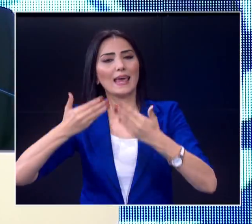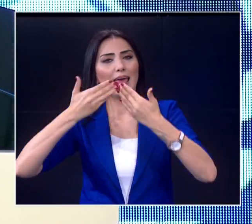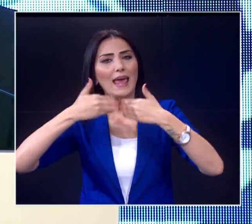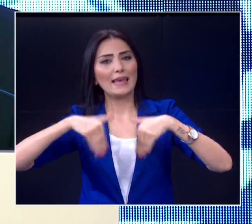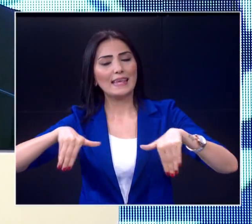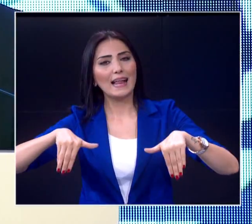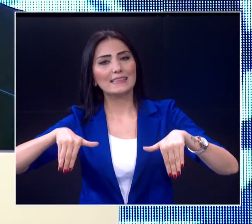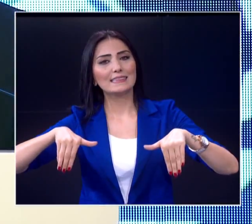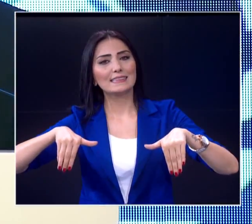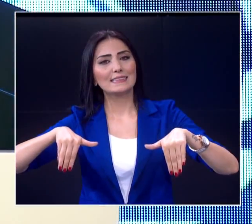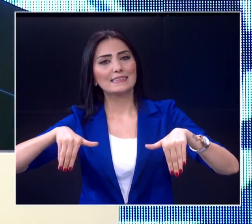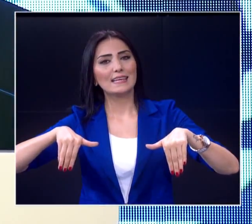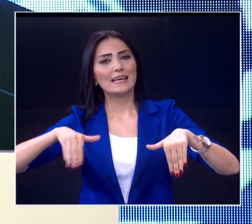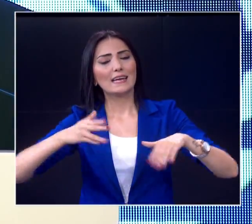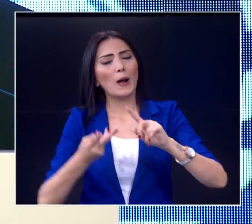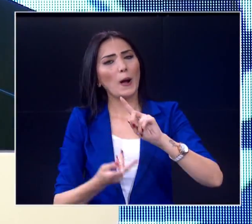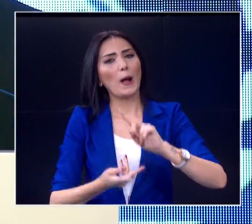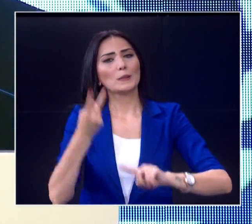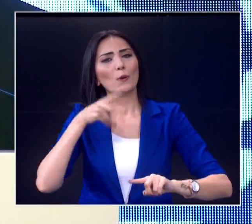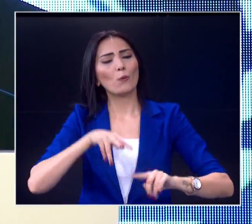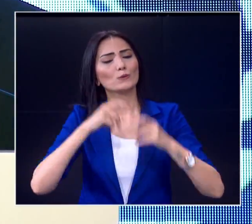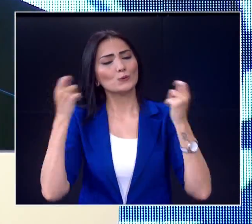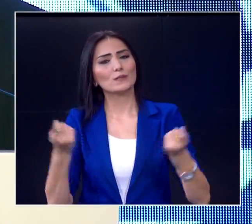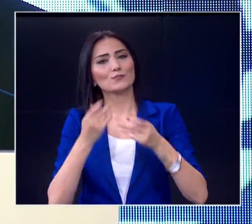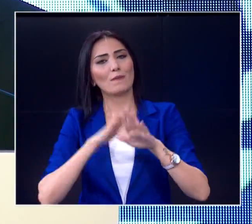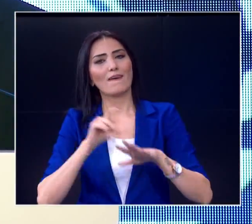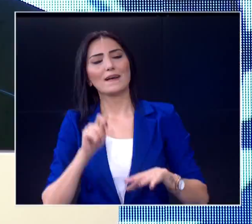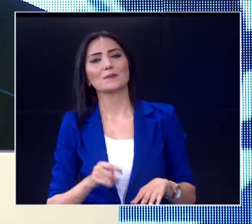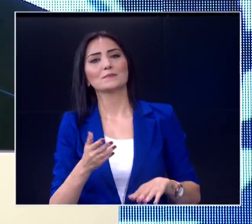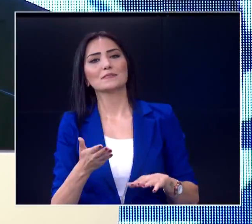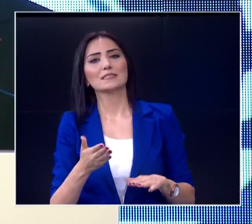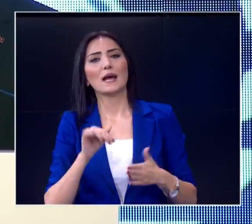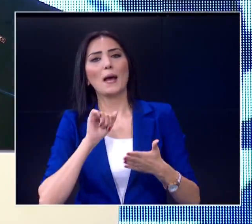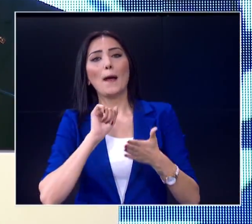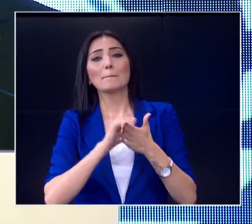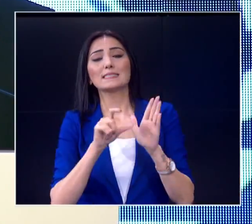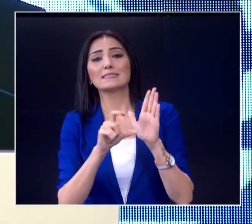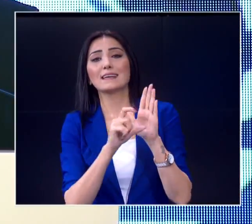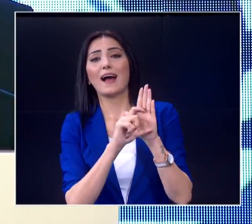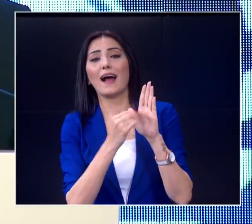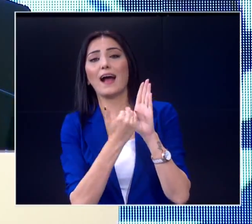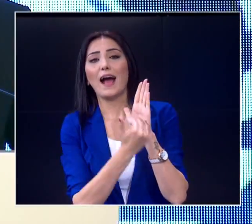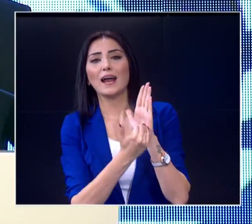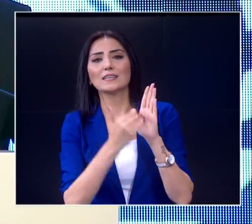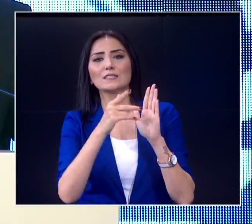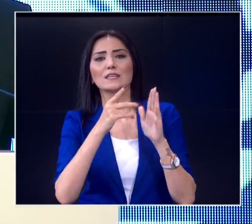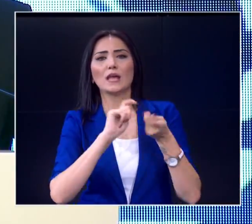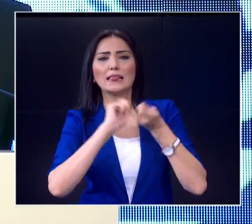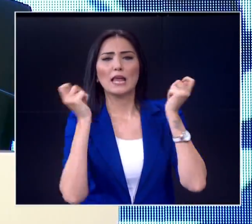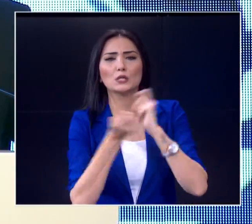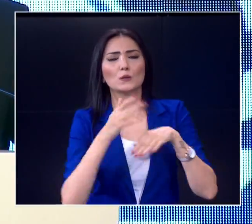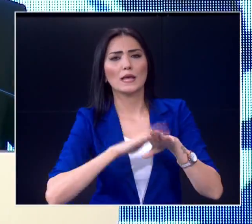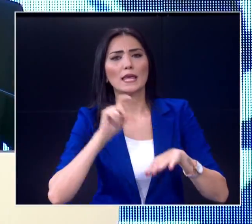engelleri de kaldırmaya yönelik çalışma yaptık. Basın kartı yönetmeliğinde değişiklik